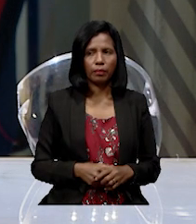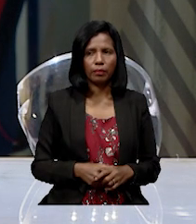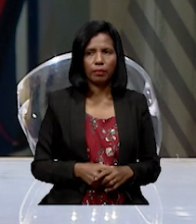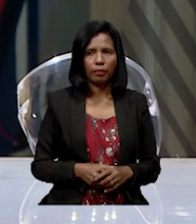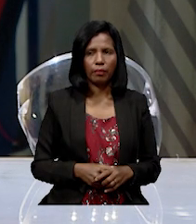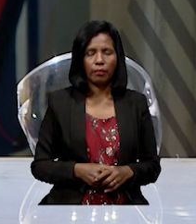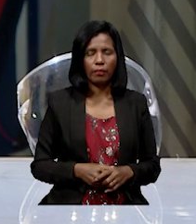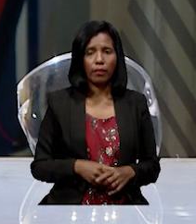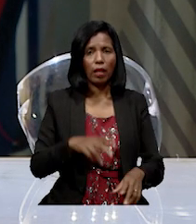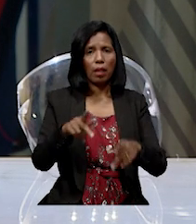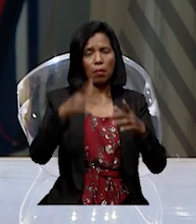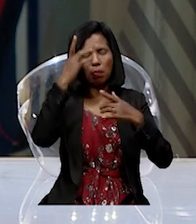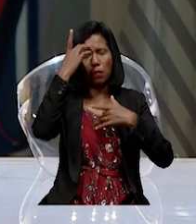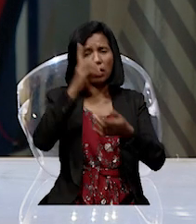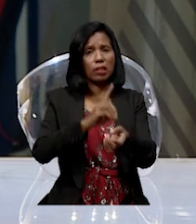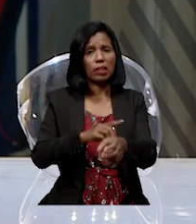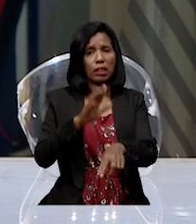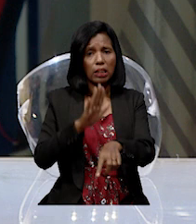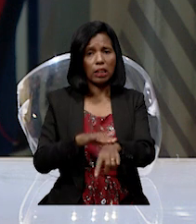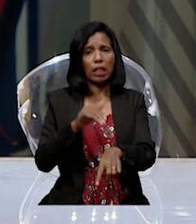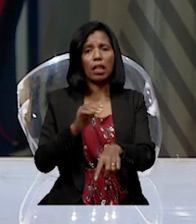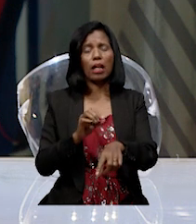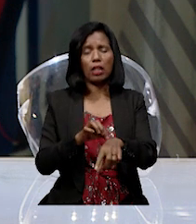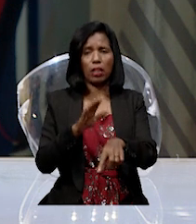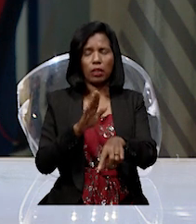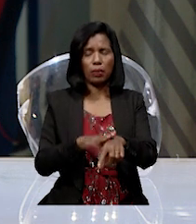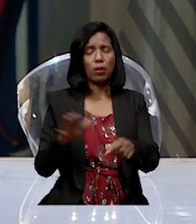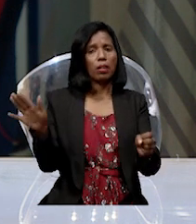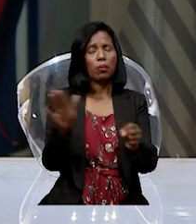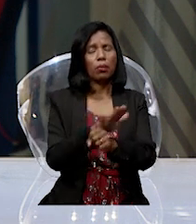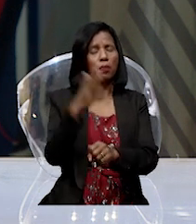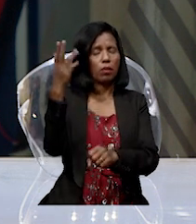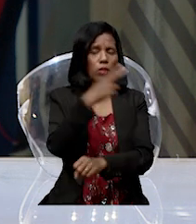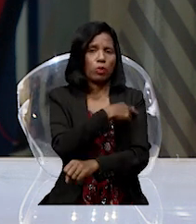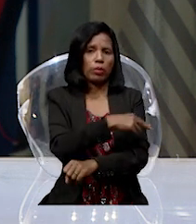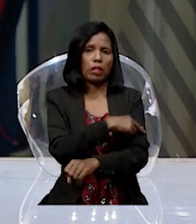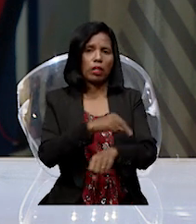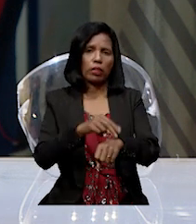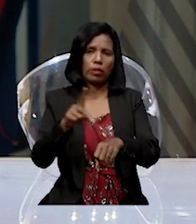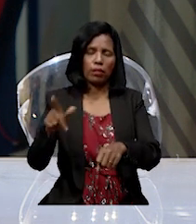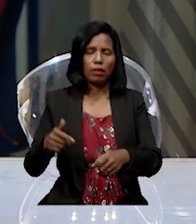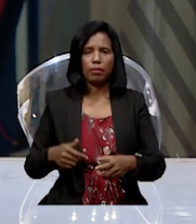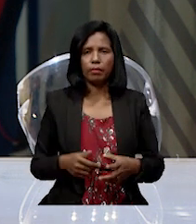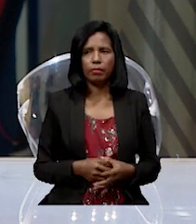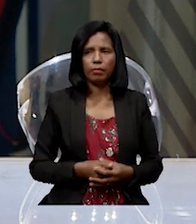Paciente dengue continua baixa na CONU e a sala emergência, Hospital Nacional Guido Valadares.